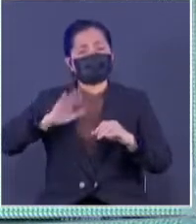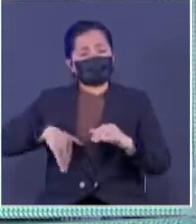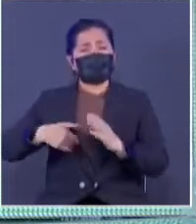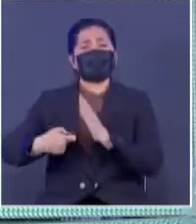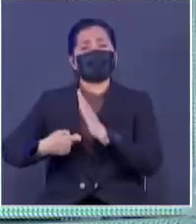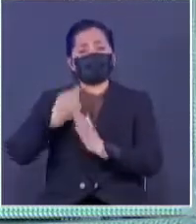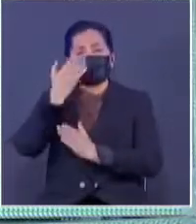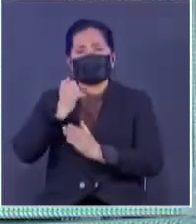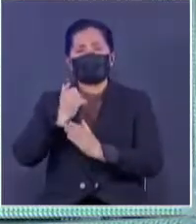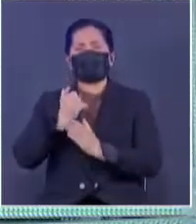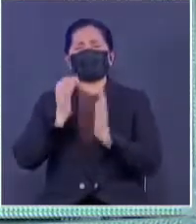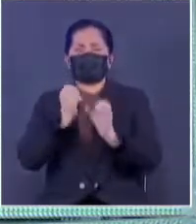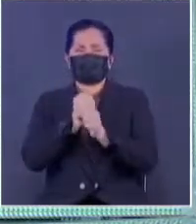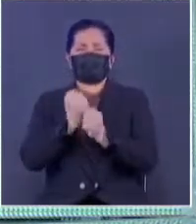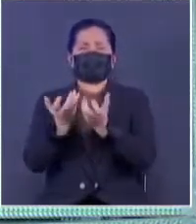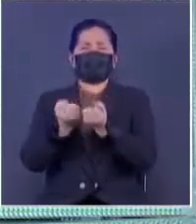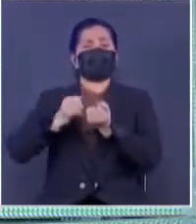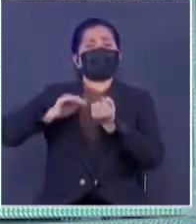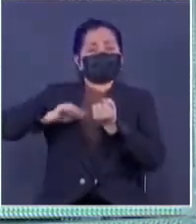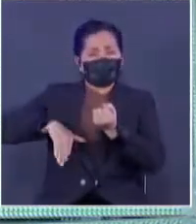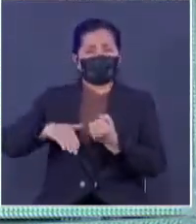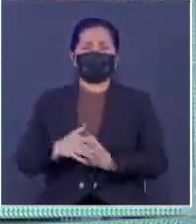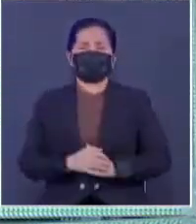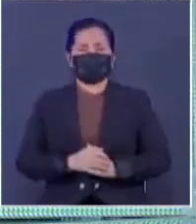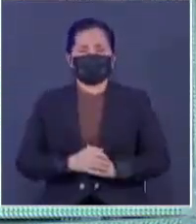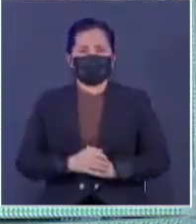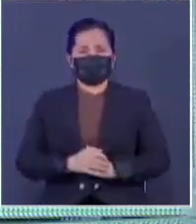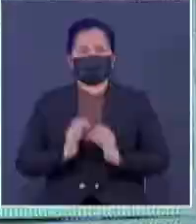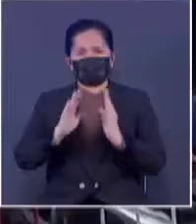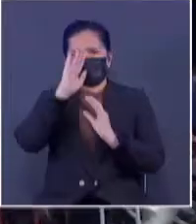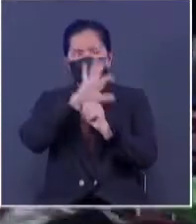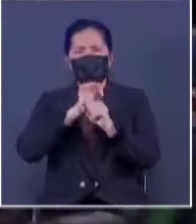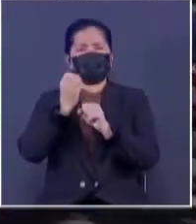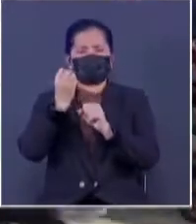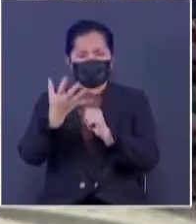ที่รับเรื่องล่าช้าในเดือนที่มีผู้ติดเชื้อโควิดในทีนั้นสูงค่ะ